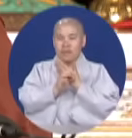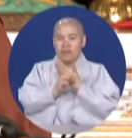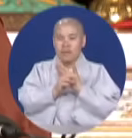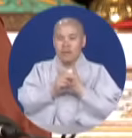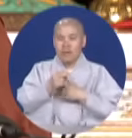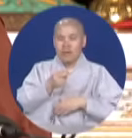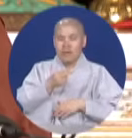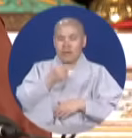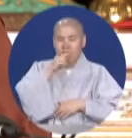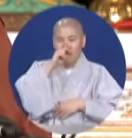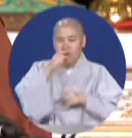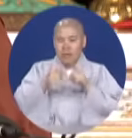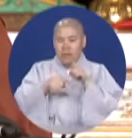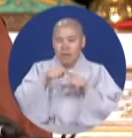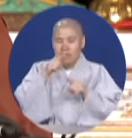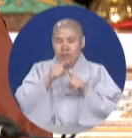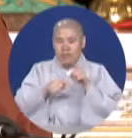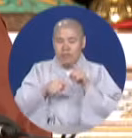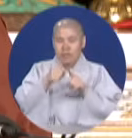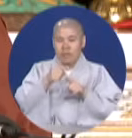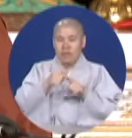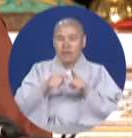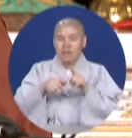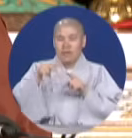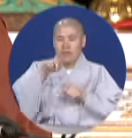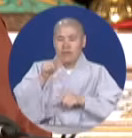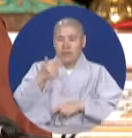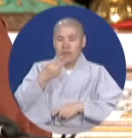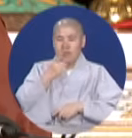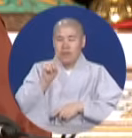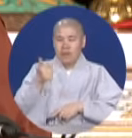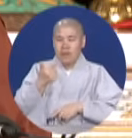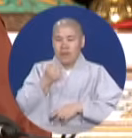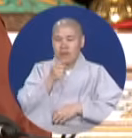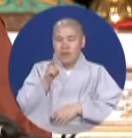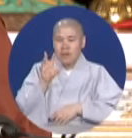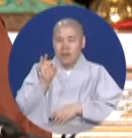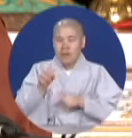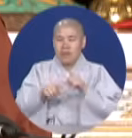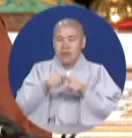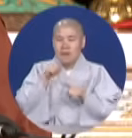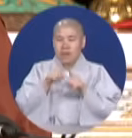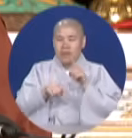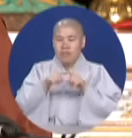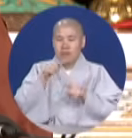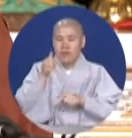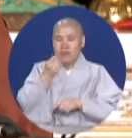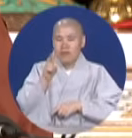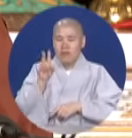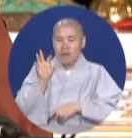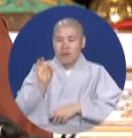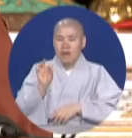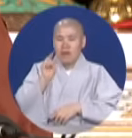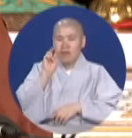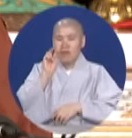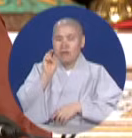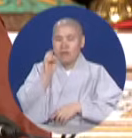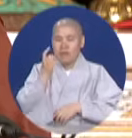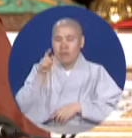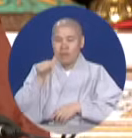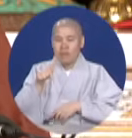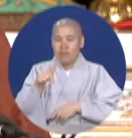향목과 향기가 있는데 전단향 나무를 향목이라고 그러고 전단향의 그 향기를 향기라고 하지